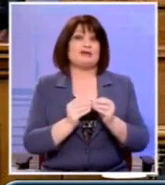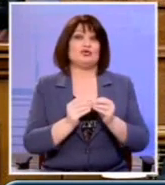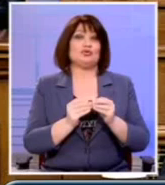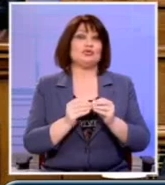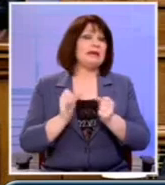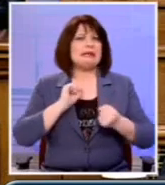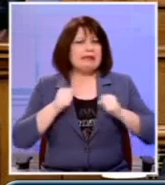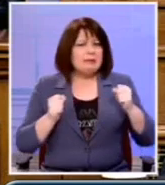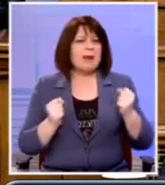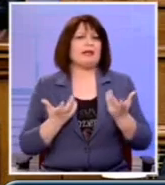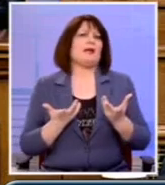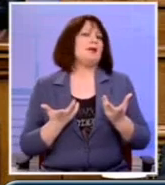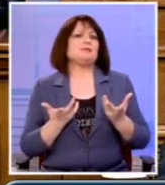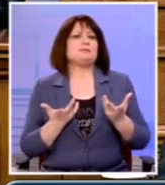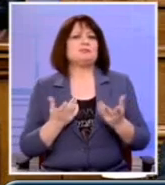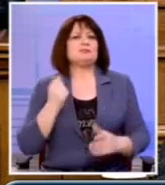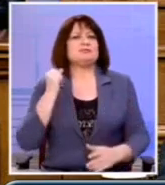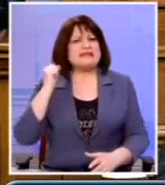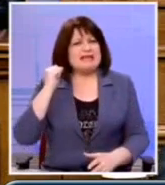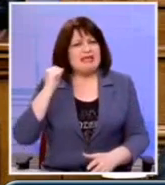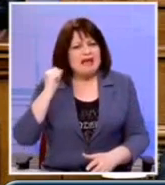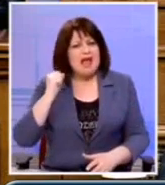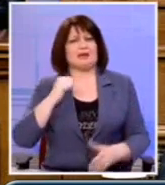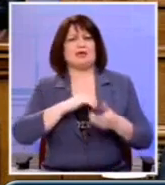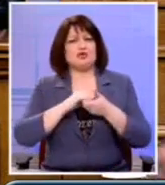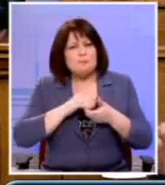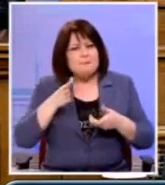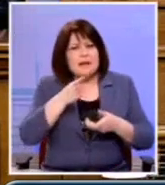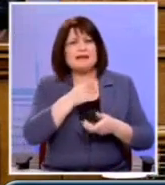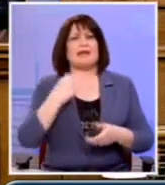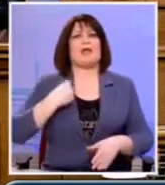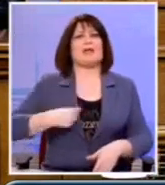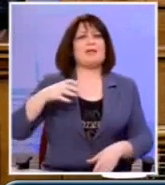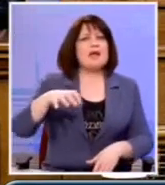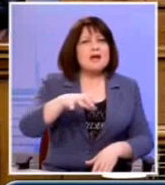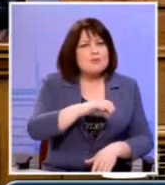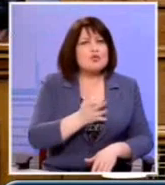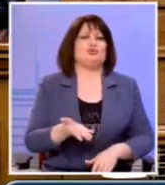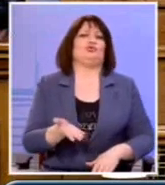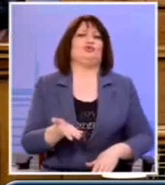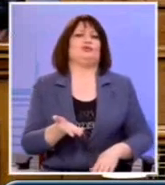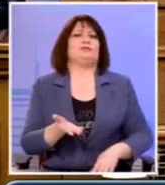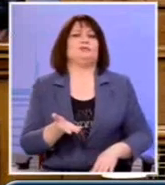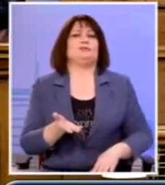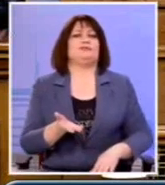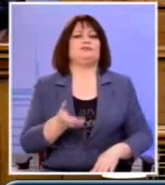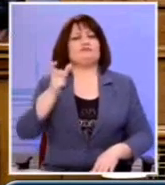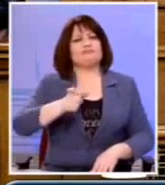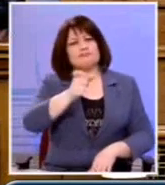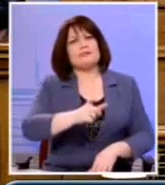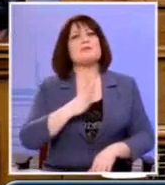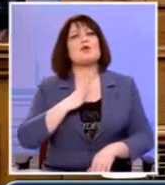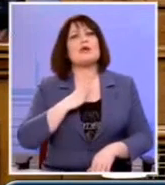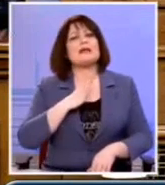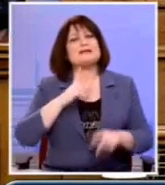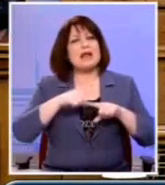της. Στο συνδικαλιστικό της κίνημα. Στην τοπική αυτοδιοίκηση. Σε κάθε Έλληνα πολίτη που